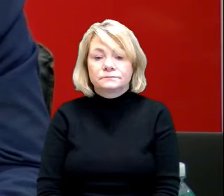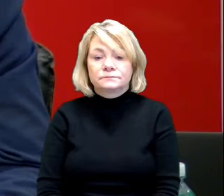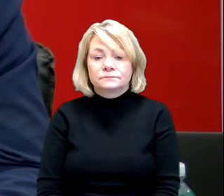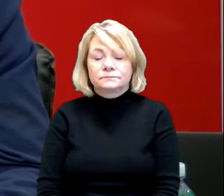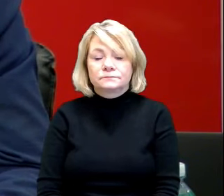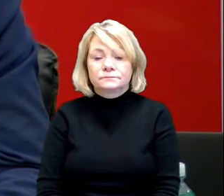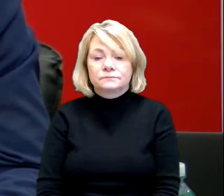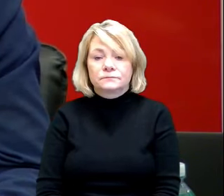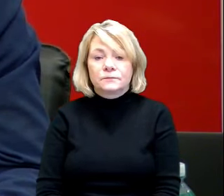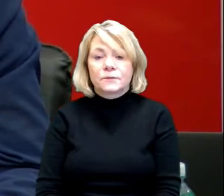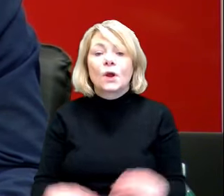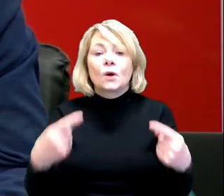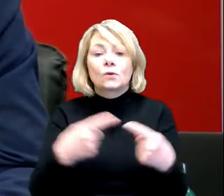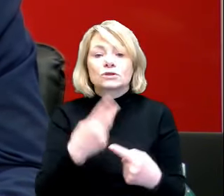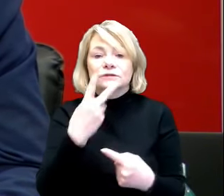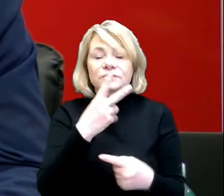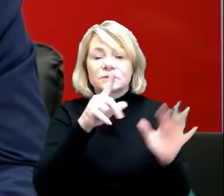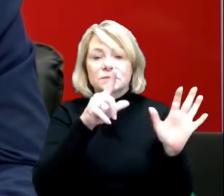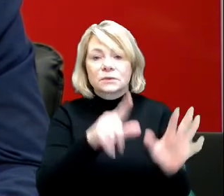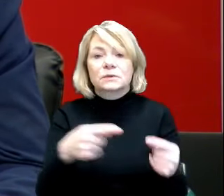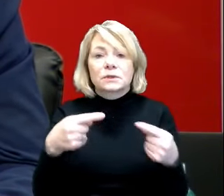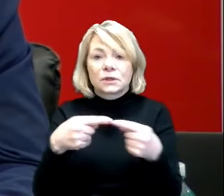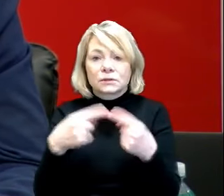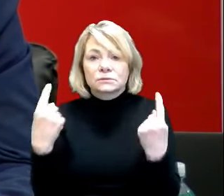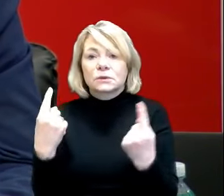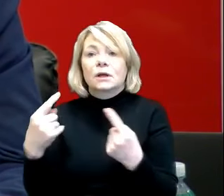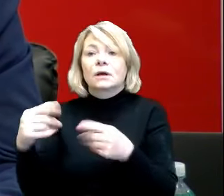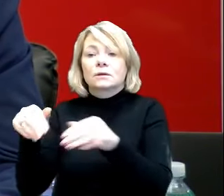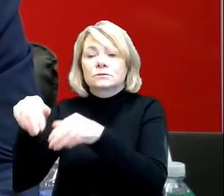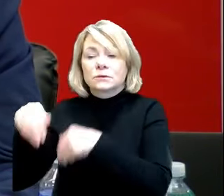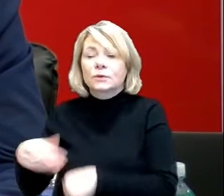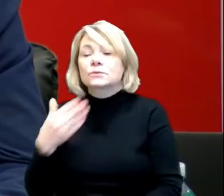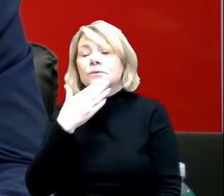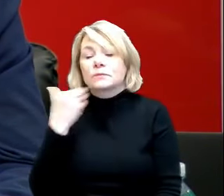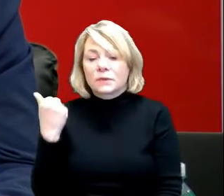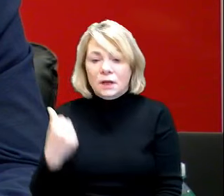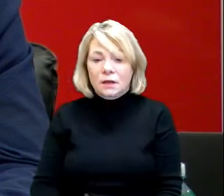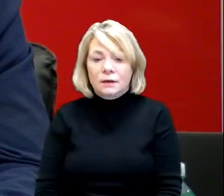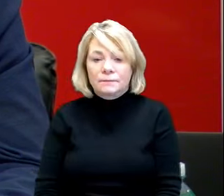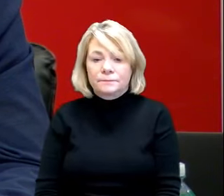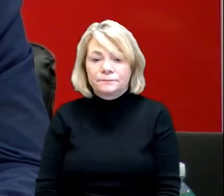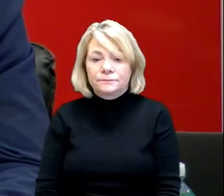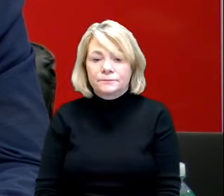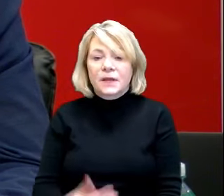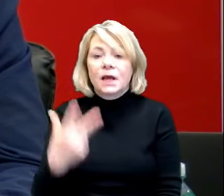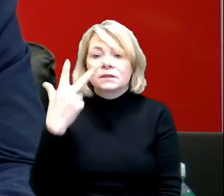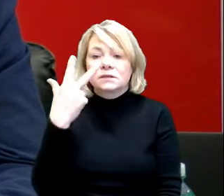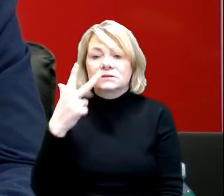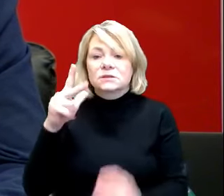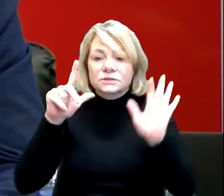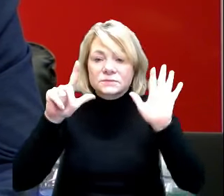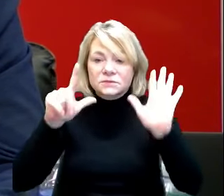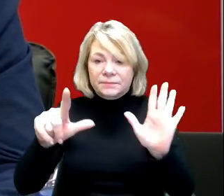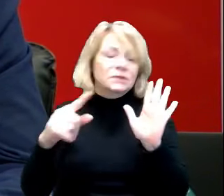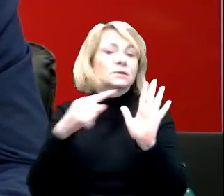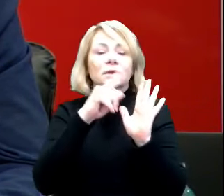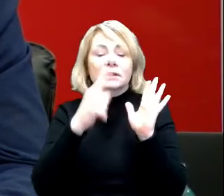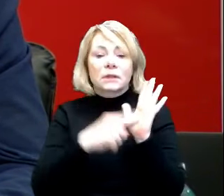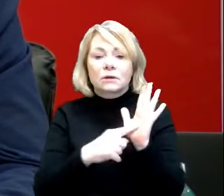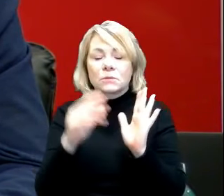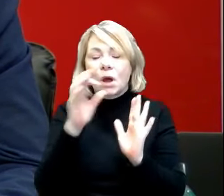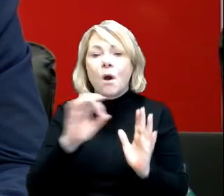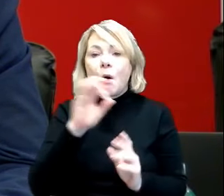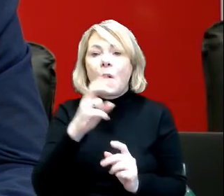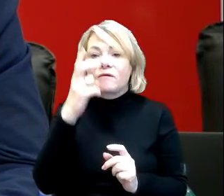už 27 prieš ir susilaikiusių nėra a 37 klausimas dėl valstybinės